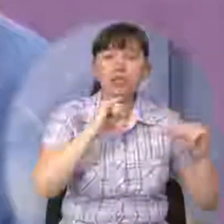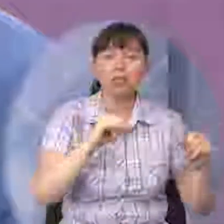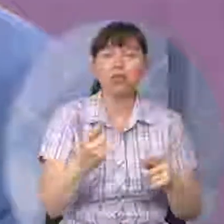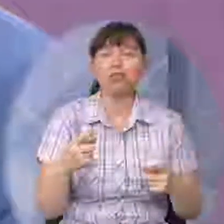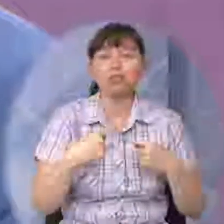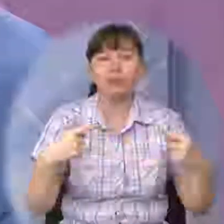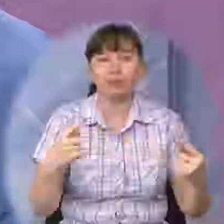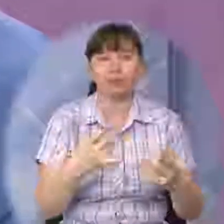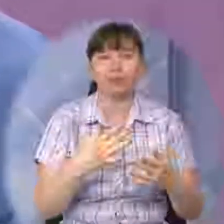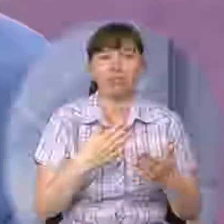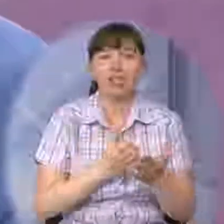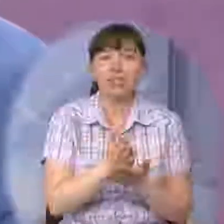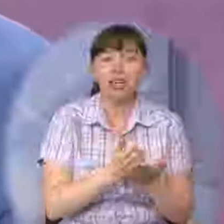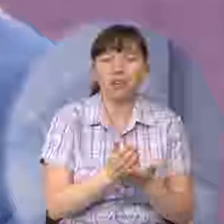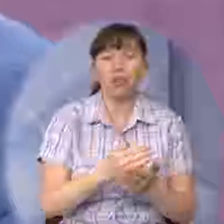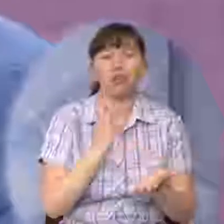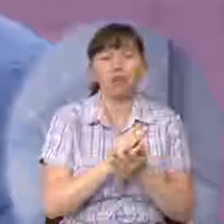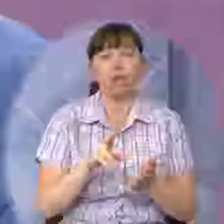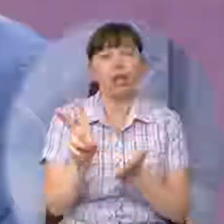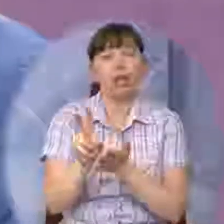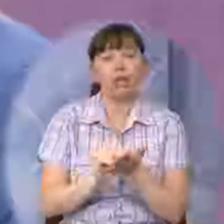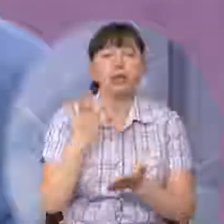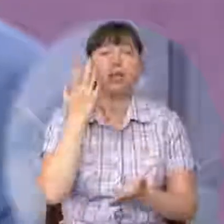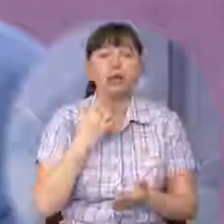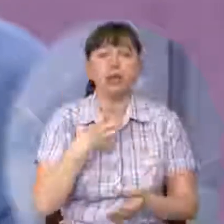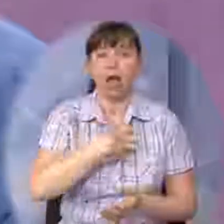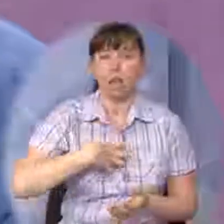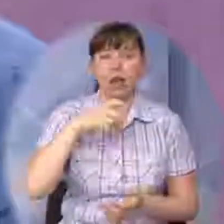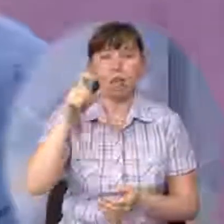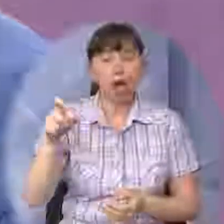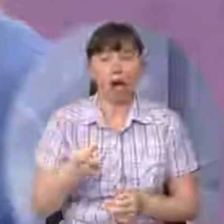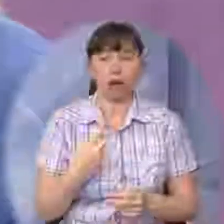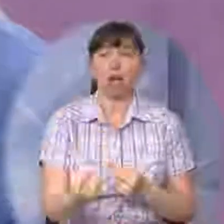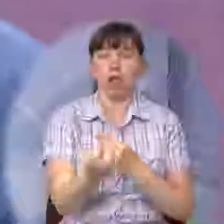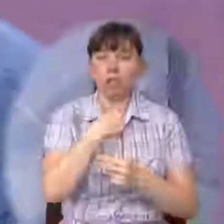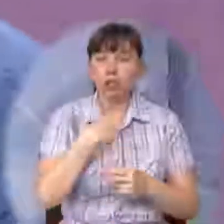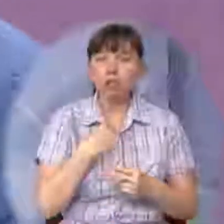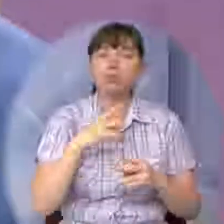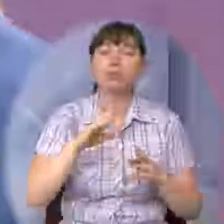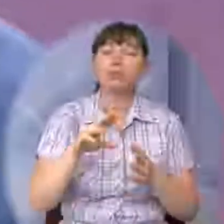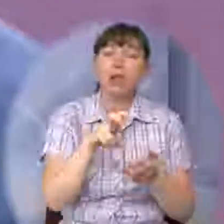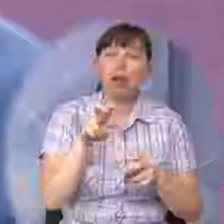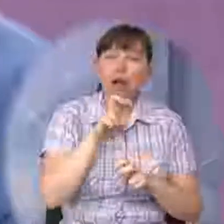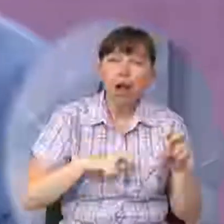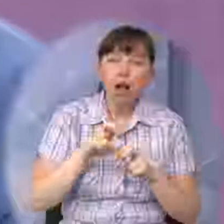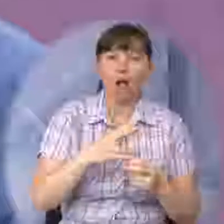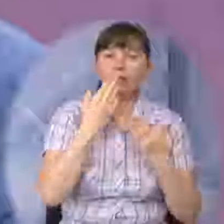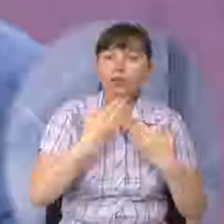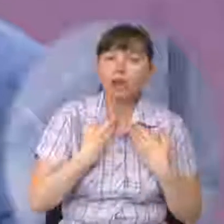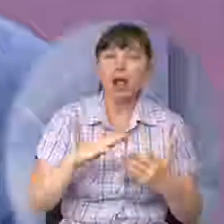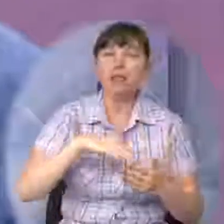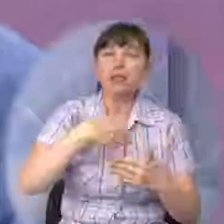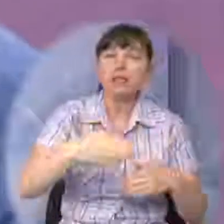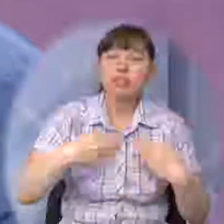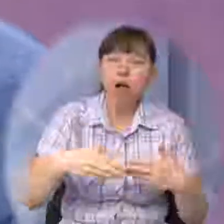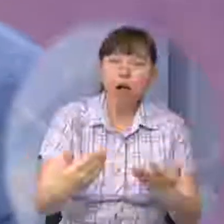servicii. Avem și extrem de multe exemple când primarii vin la noi în căutarea de sprijin și nu numai la noi, merg